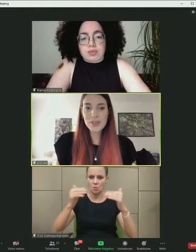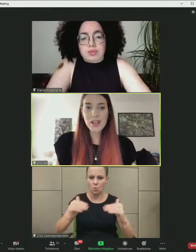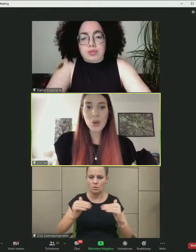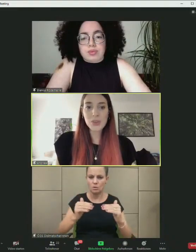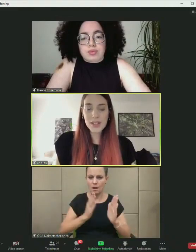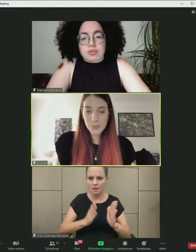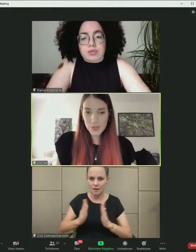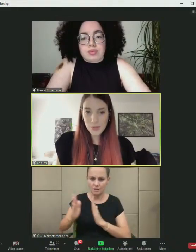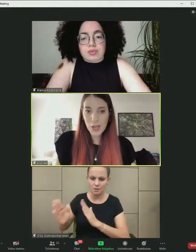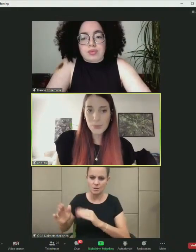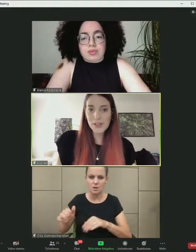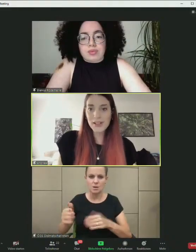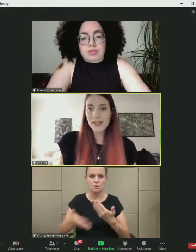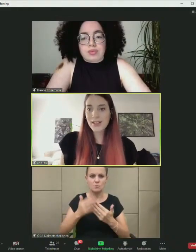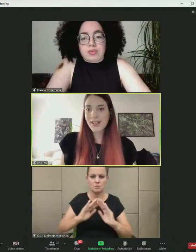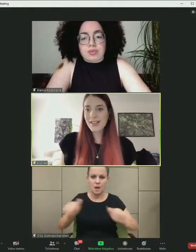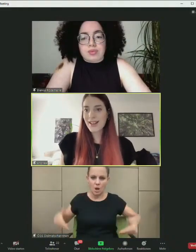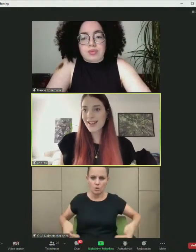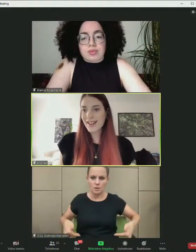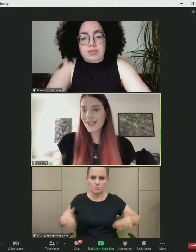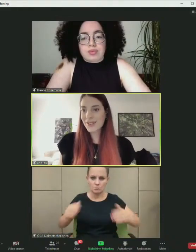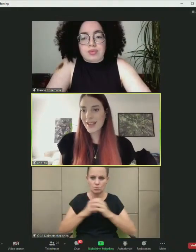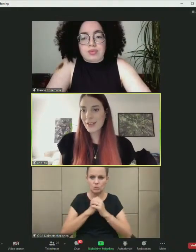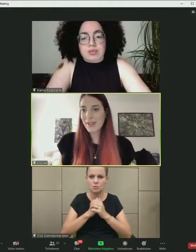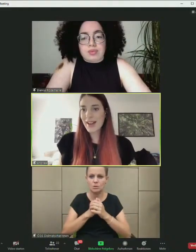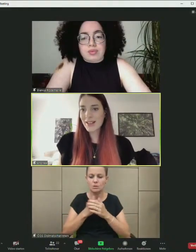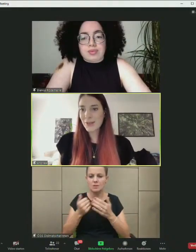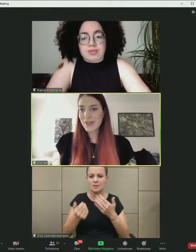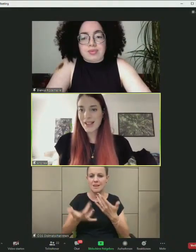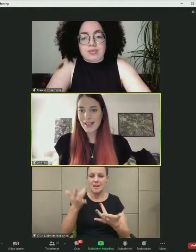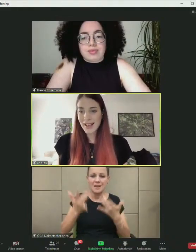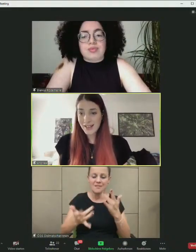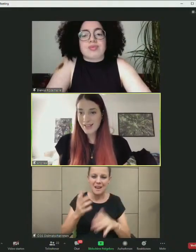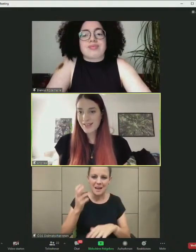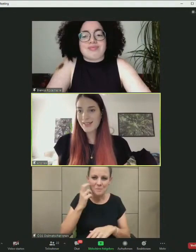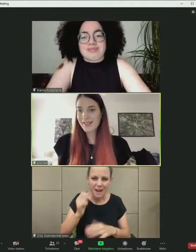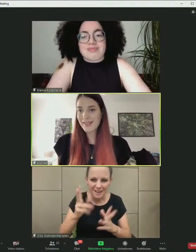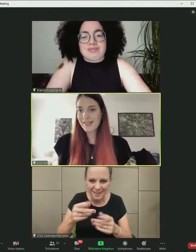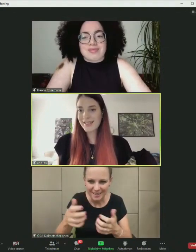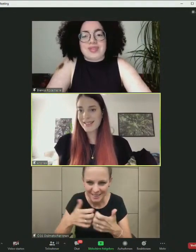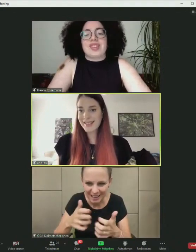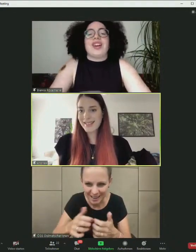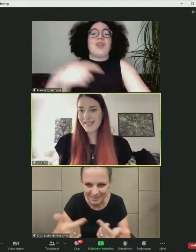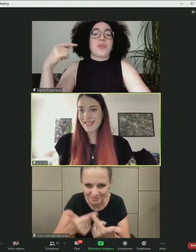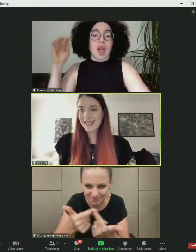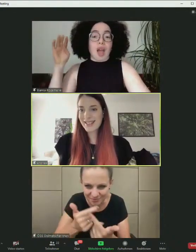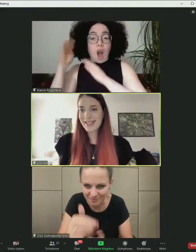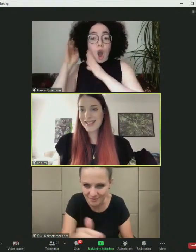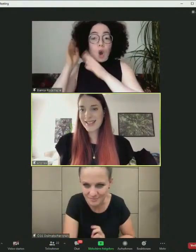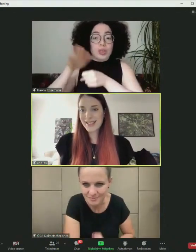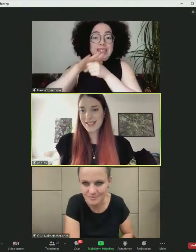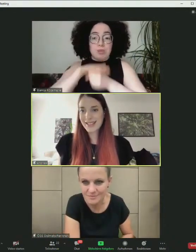Ableismus, den Autismus zum Beispiel, das kann uns vielleicht die Bianca kurz erklären.